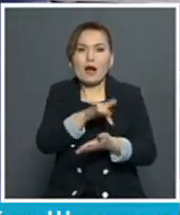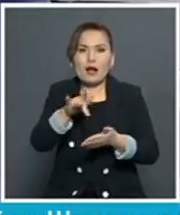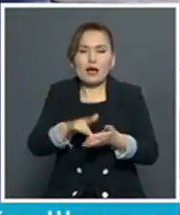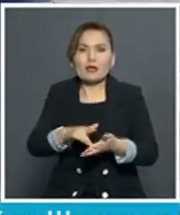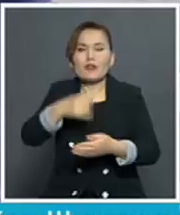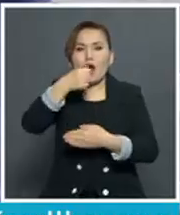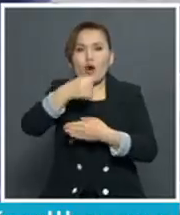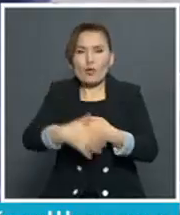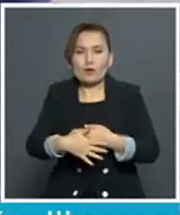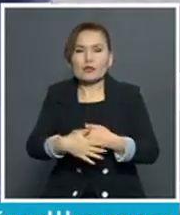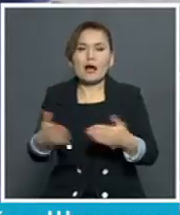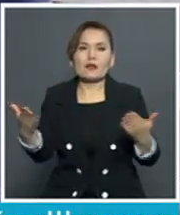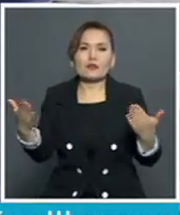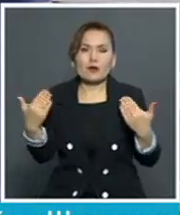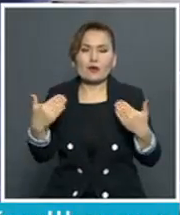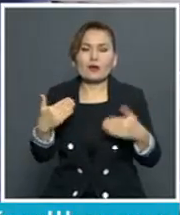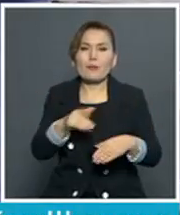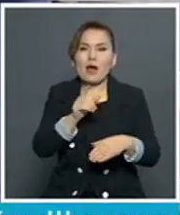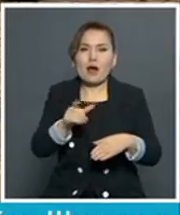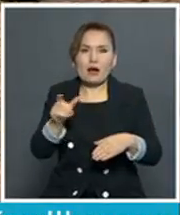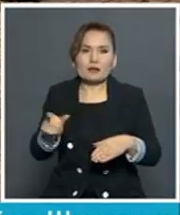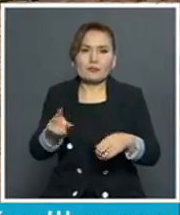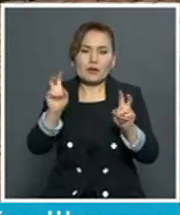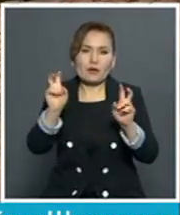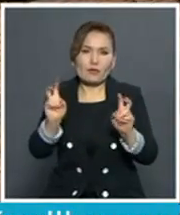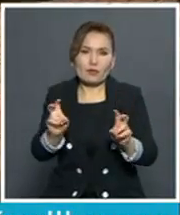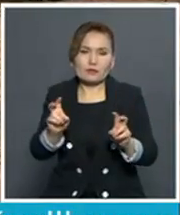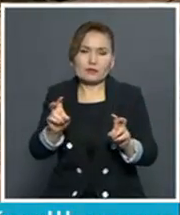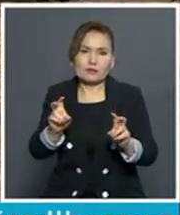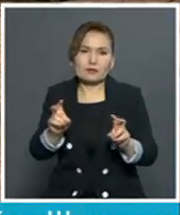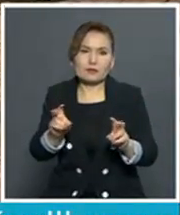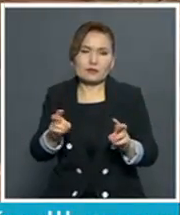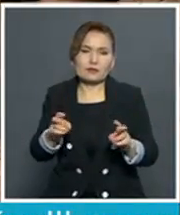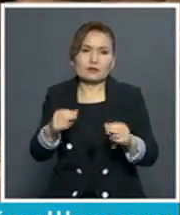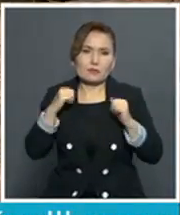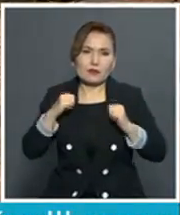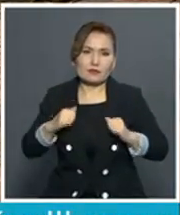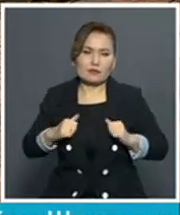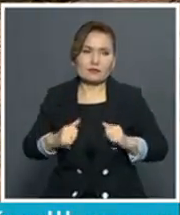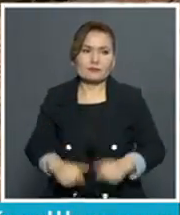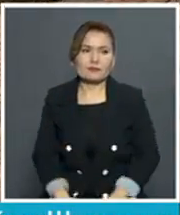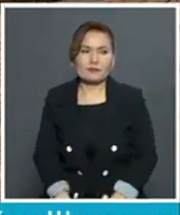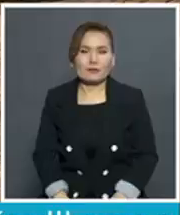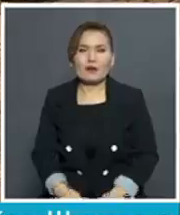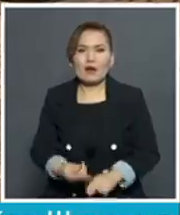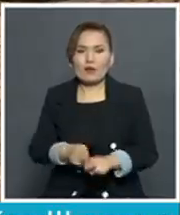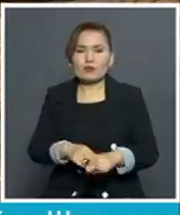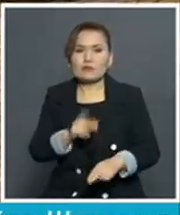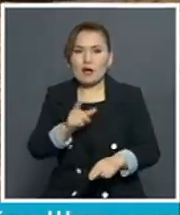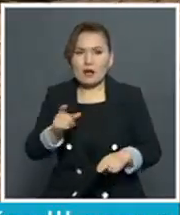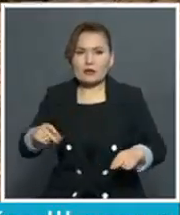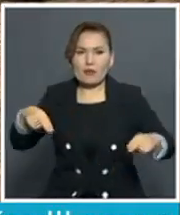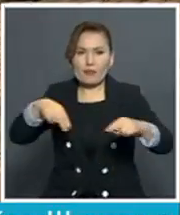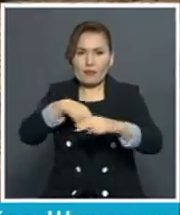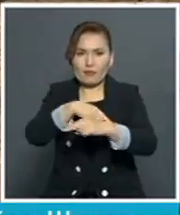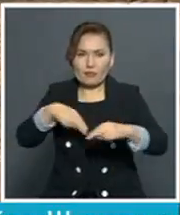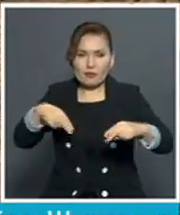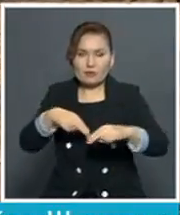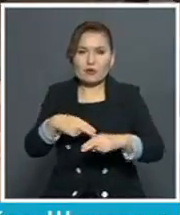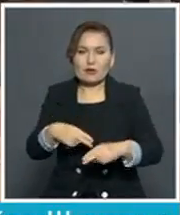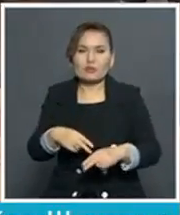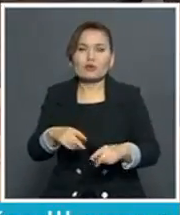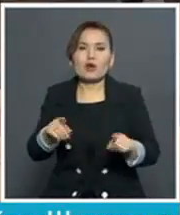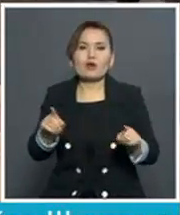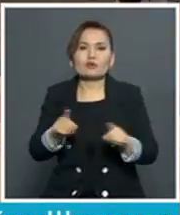демалып отырған азаматтардың айтқаны тіпті қызық. Енді адамдар енді көрінбейсің бе, жұрттар жүріп отырған бәрін қамап тастайсың ба үйге,